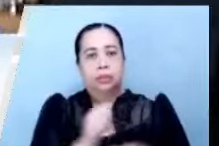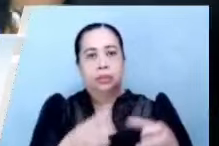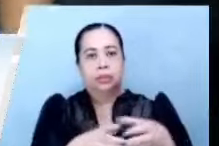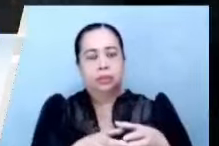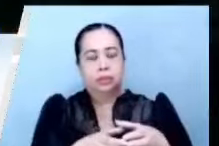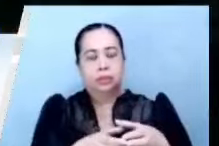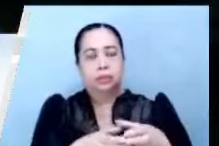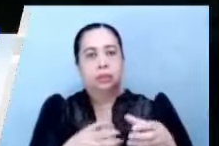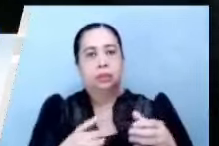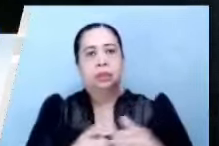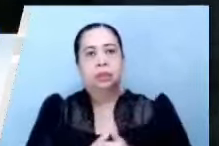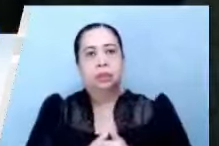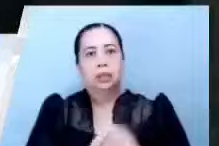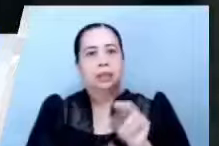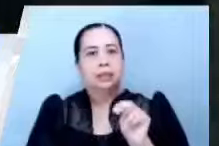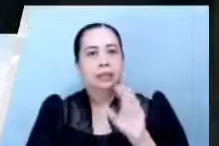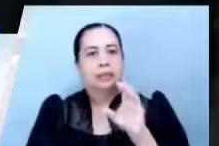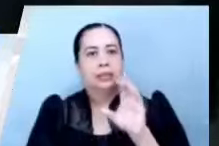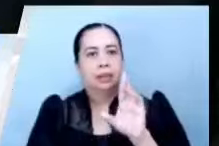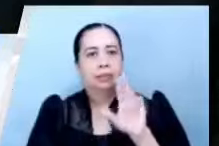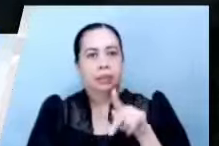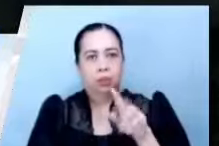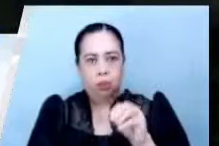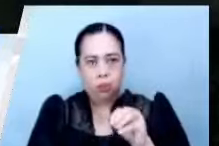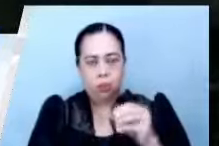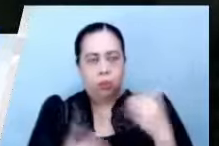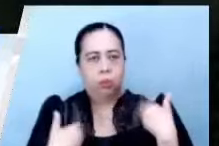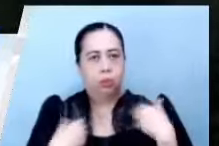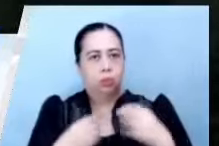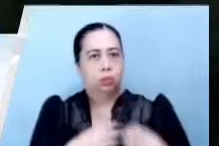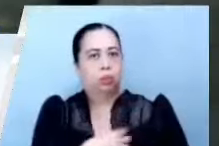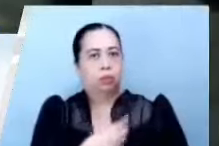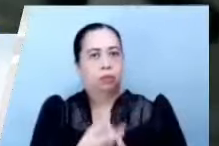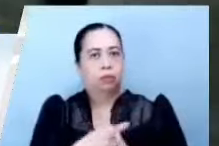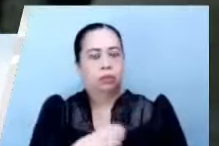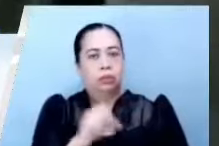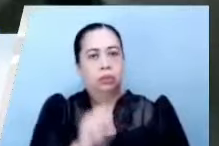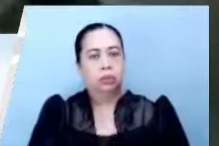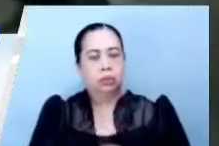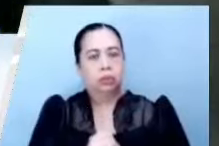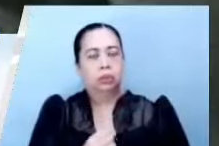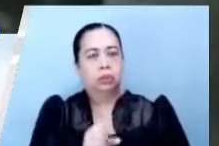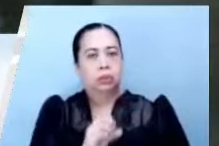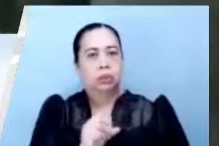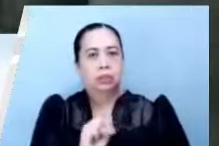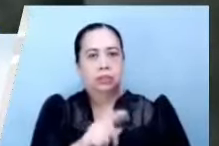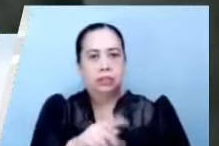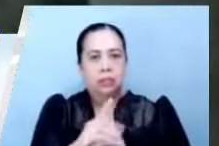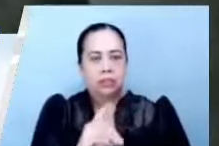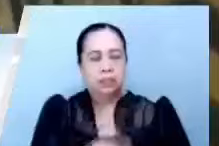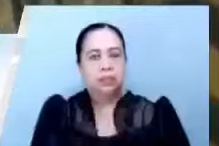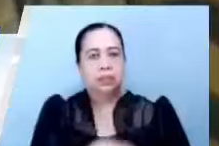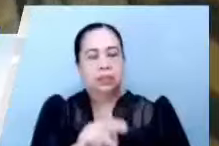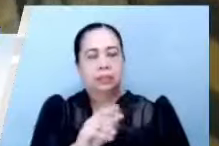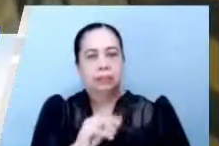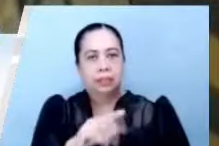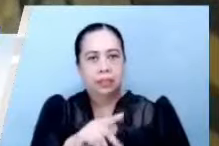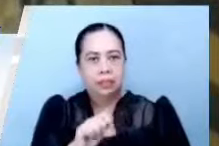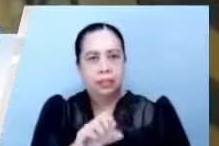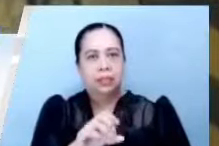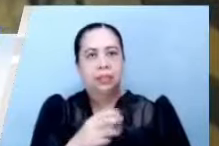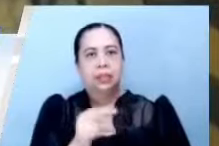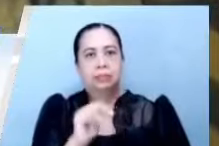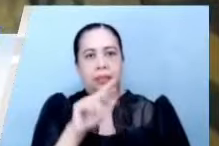ng NCRPO. Mayroon din mga pulis mula sa Southern Police District, Manila Police District, Northern Police District, Calabar Zone